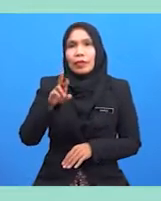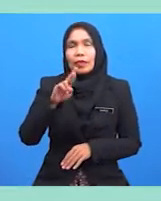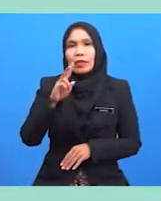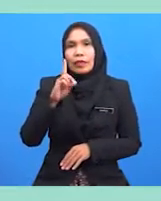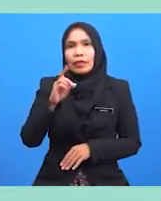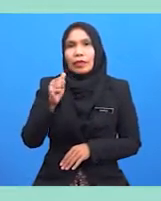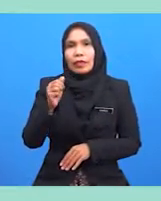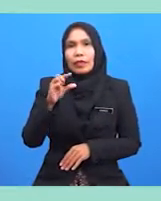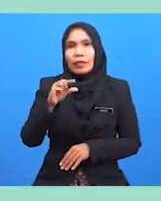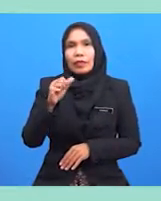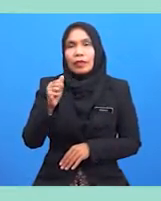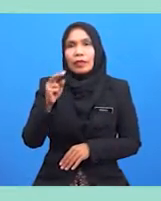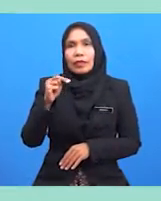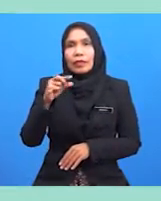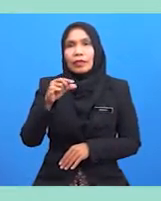pinjaman.